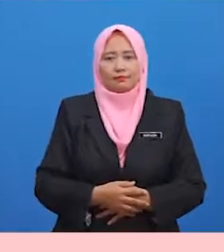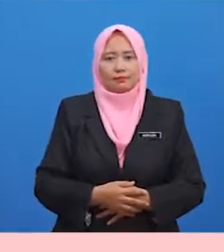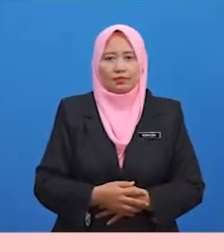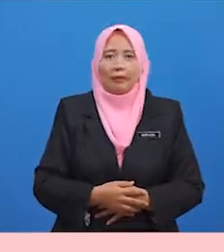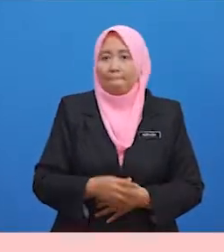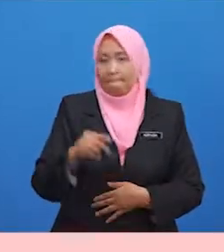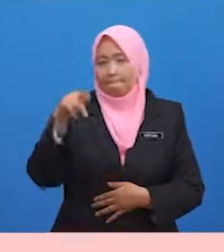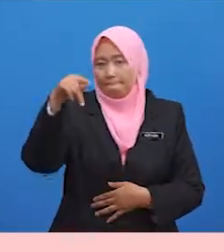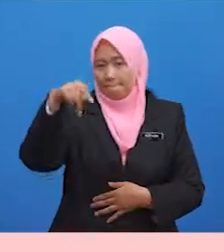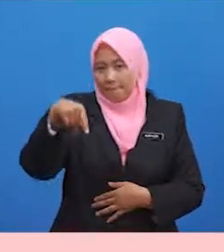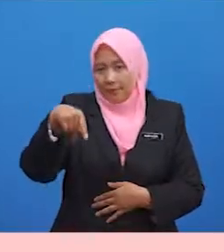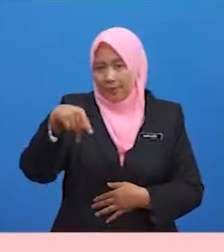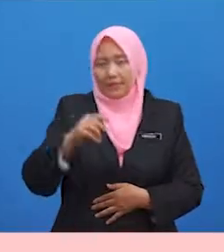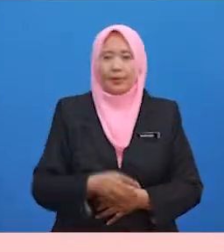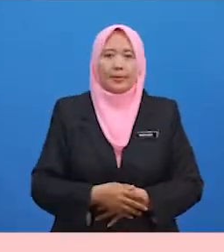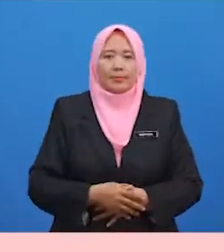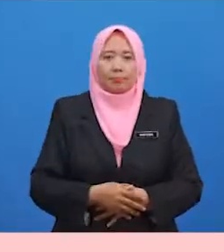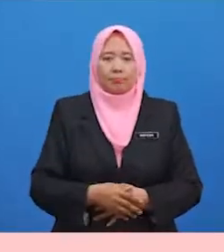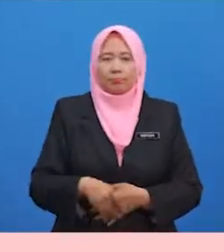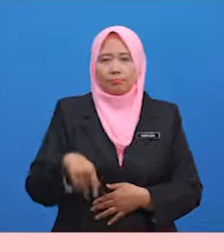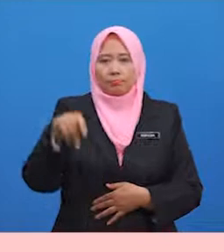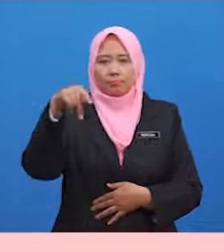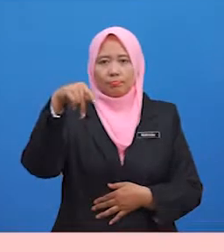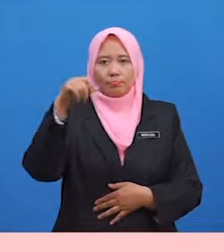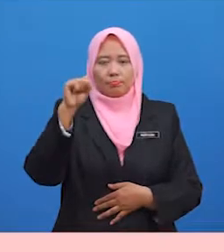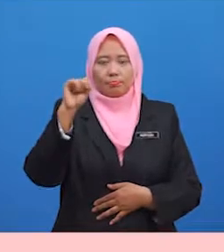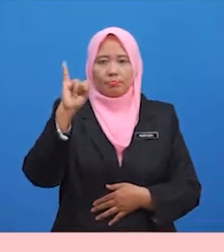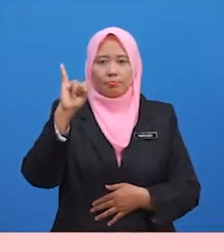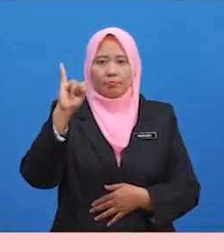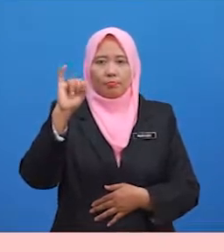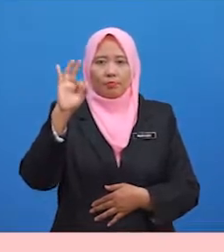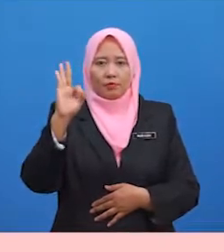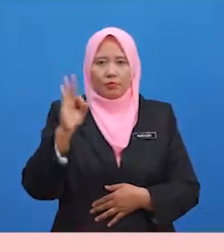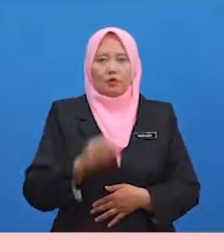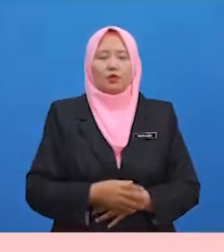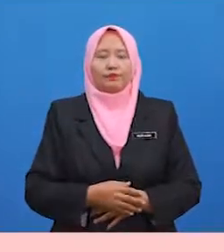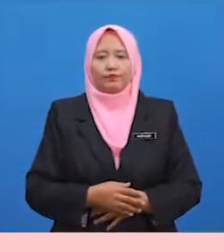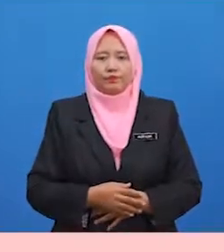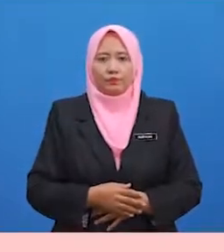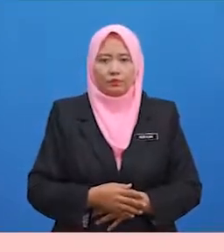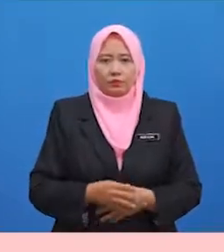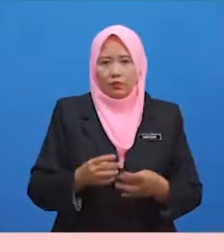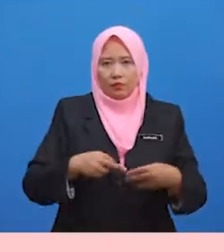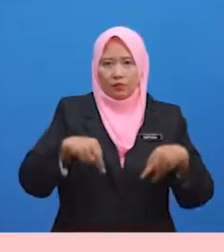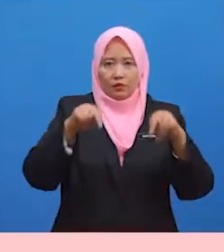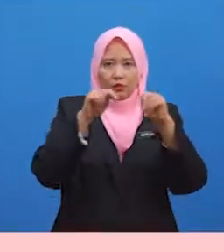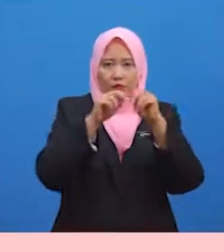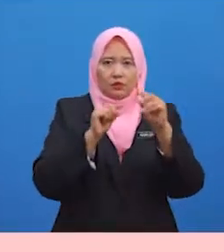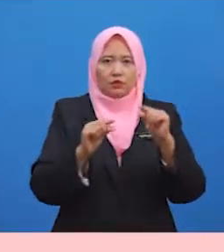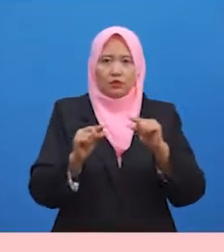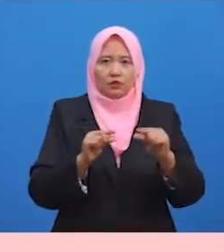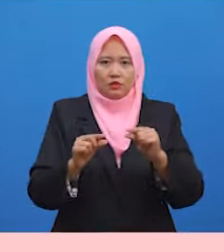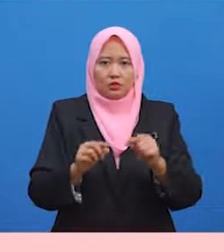P ataupun passive movement memerlukan penilai memberikan bantuan menggerakkan anggota badan mangsa